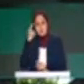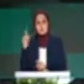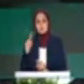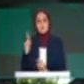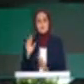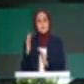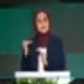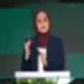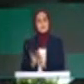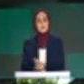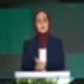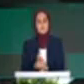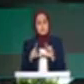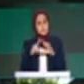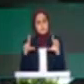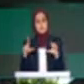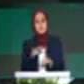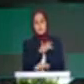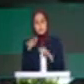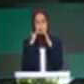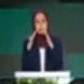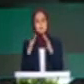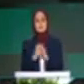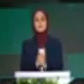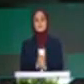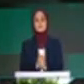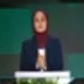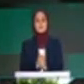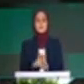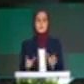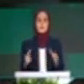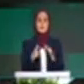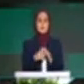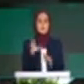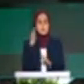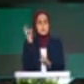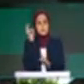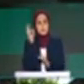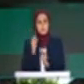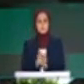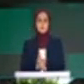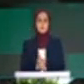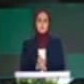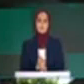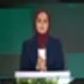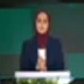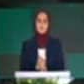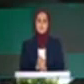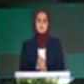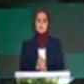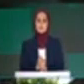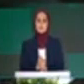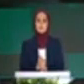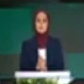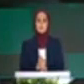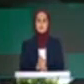بنتوسع في عدد المنافذ اللي موجوده. احنا وصلنا لحوالي 80 منفذ لحد دلوقتي، تمام. التارجت نوصل ل 200 ان شاء الله في النهايه. هايل. السلع